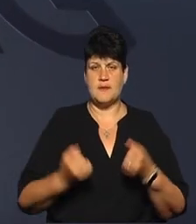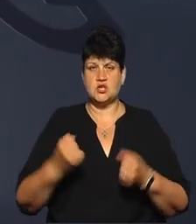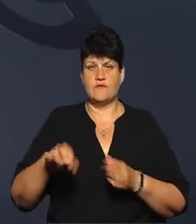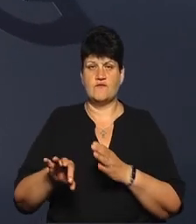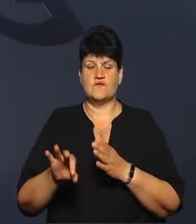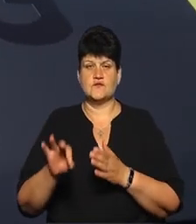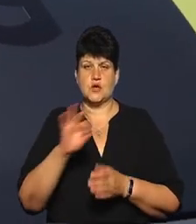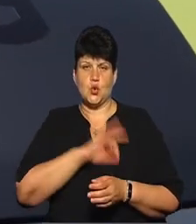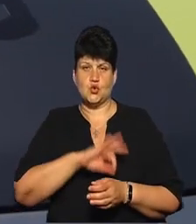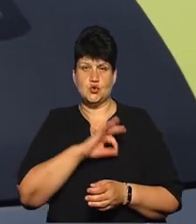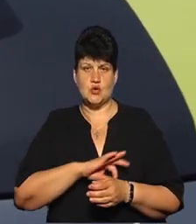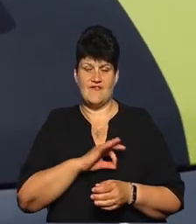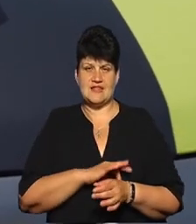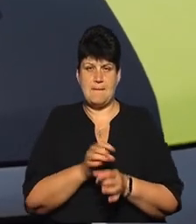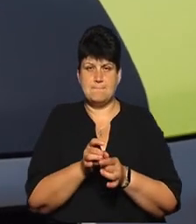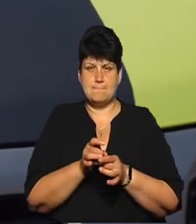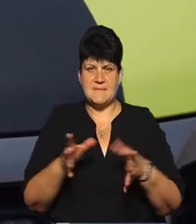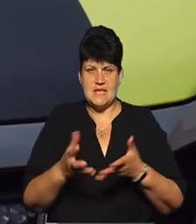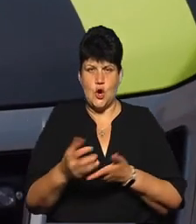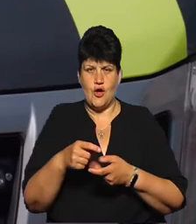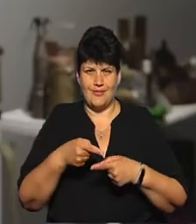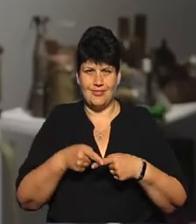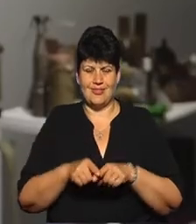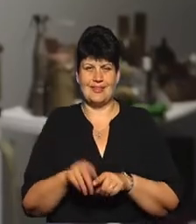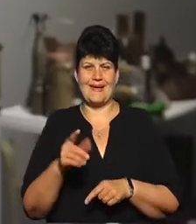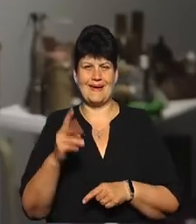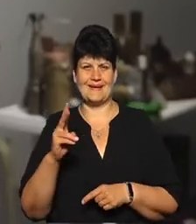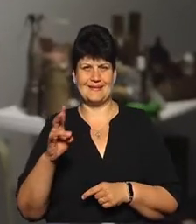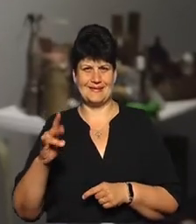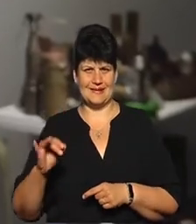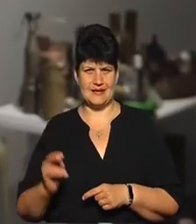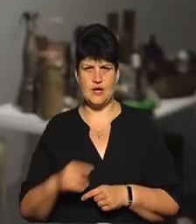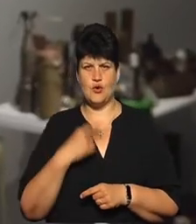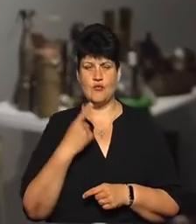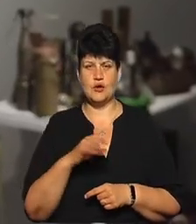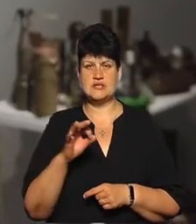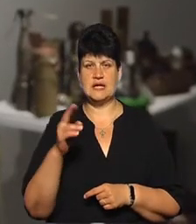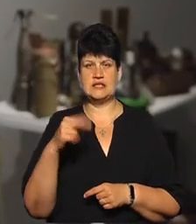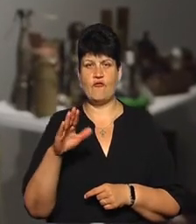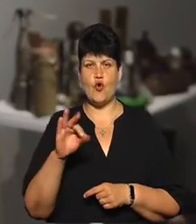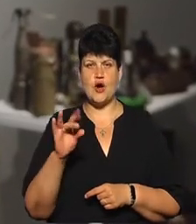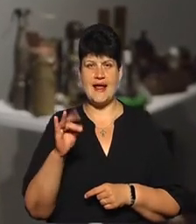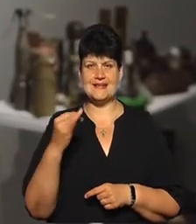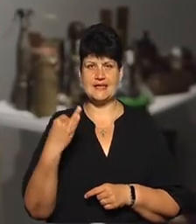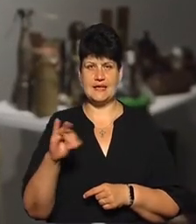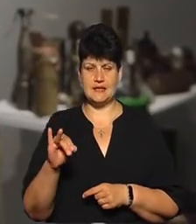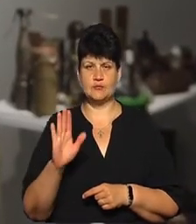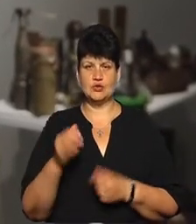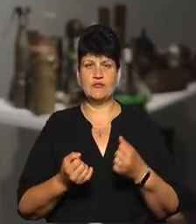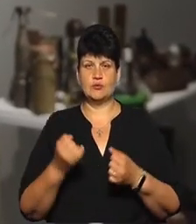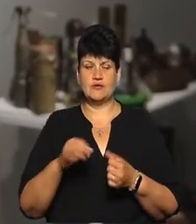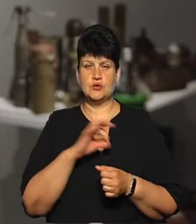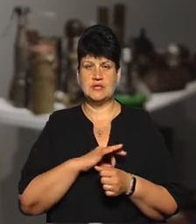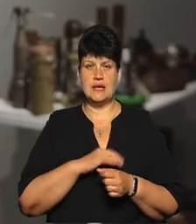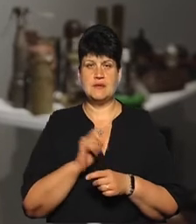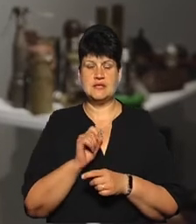піротехніки, розповідає заступник начальника реагування на надзвичайні ситуації Олександр Дворецький. Даний автомобіль буде використовуватись за призначенням